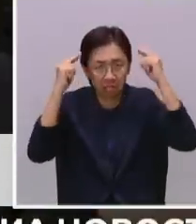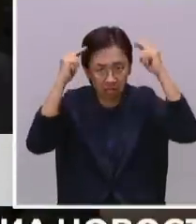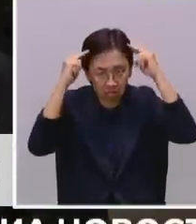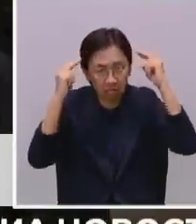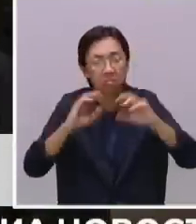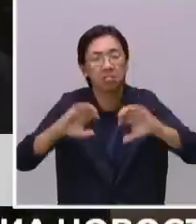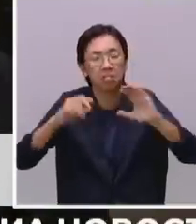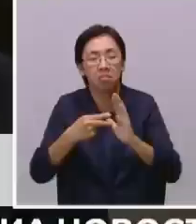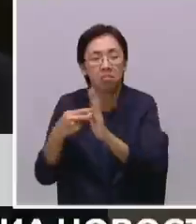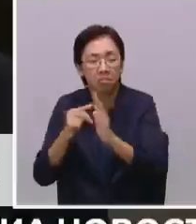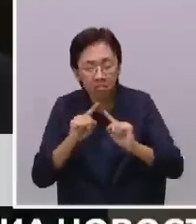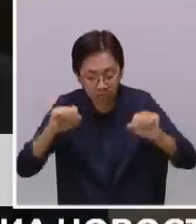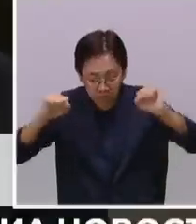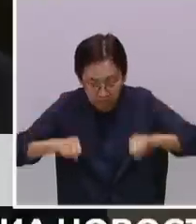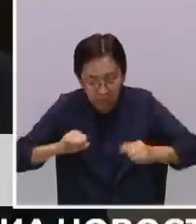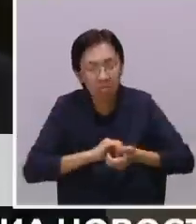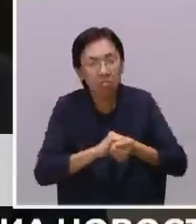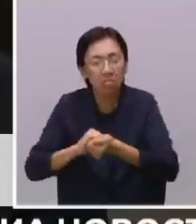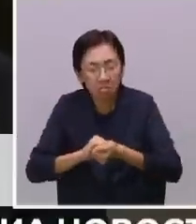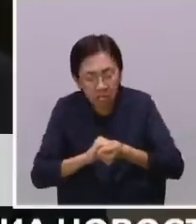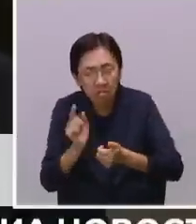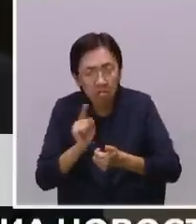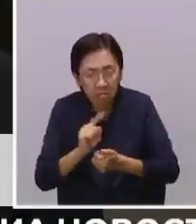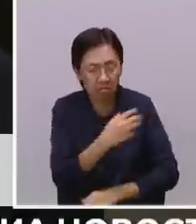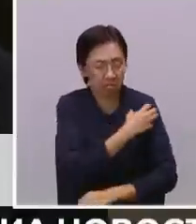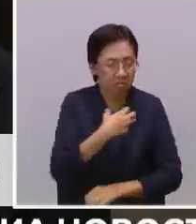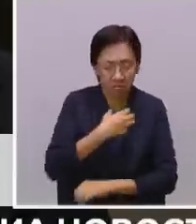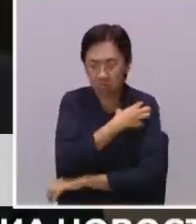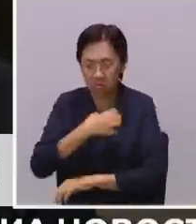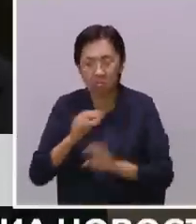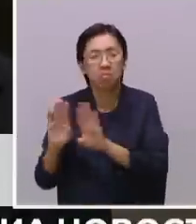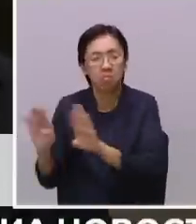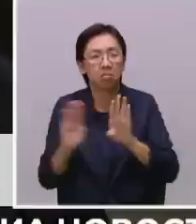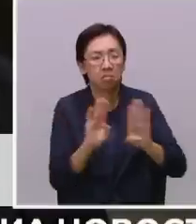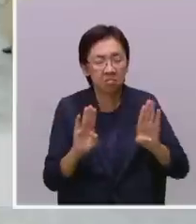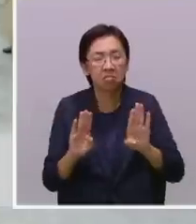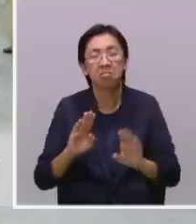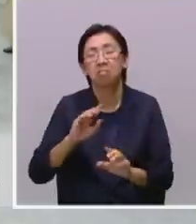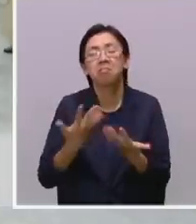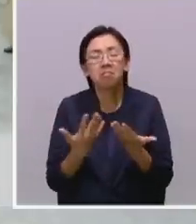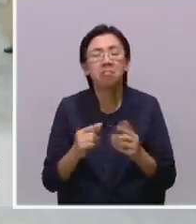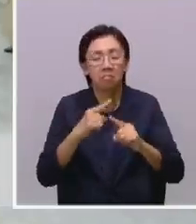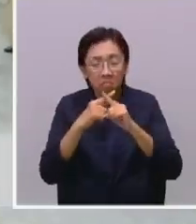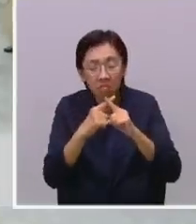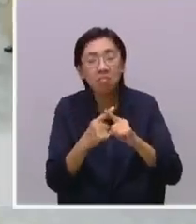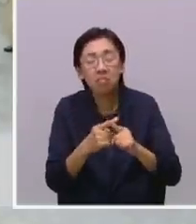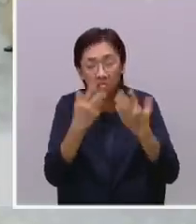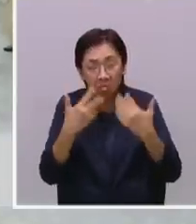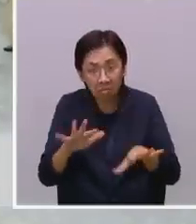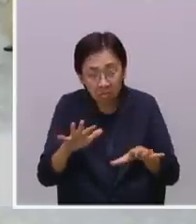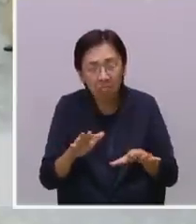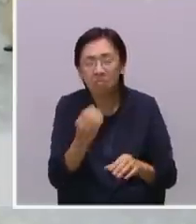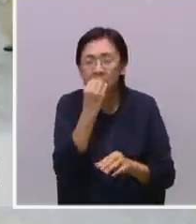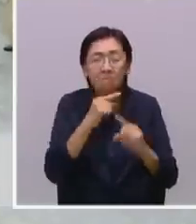รัฐบาลซีเรียได้บรรลุข้อตกลงในการกลับมาเปิดสถานทูตระหว่างกันหลังสิ้นสุดเดือนรอมฎอนค่ะกระทรวงต่างประเทศซาอุดิ